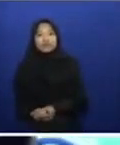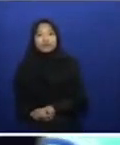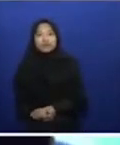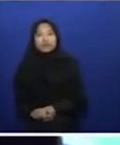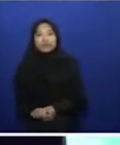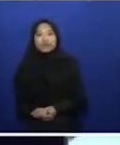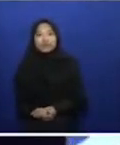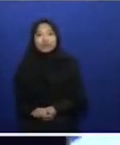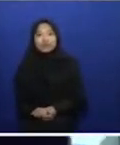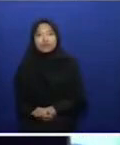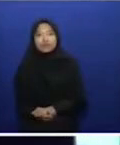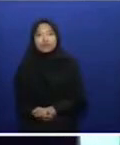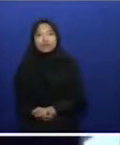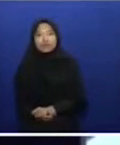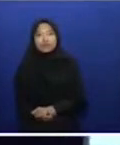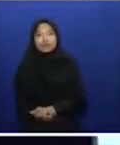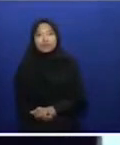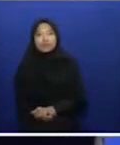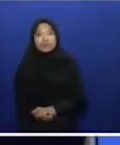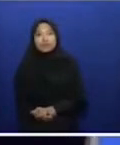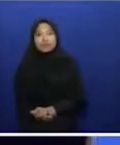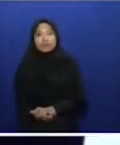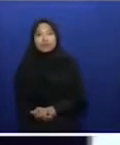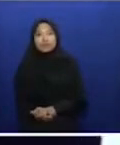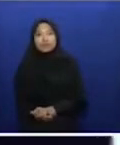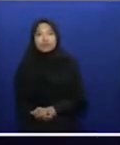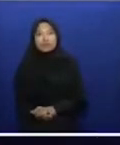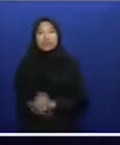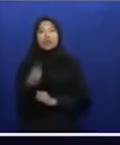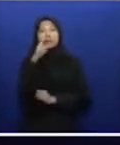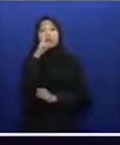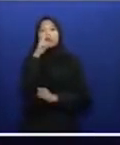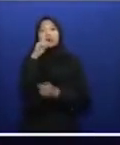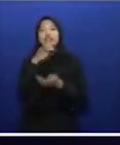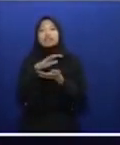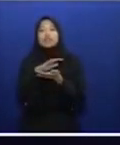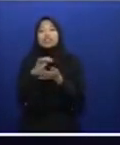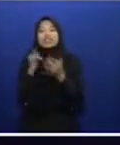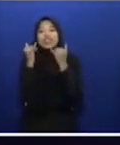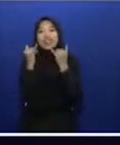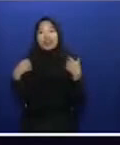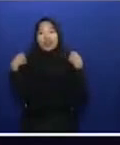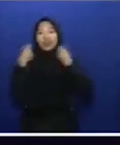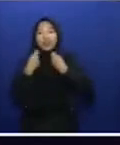Pak Menteri, mohon diterima. Bapak sebagai warga Universitas Brawijaya sekarang.